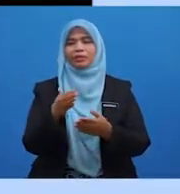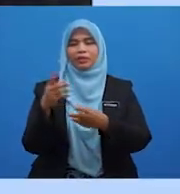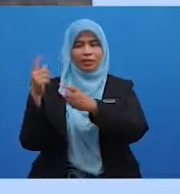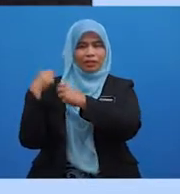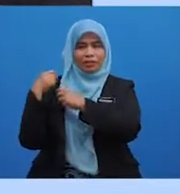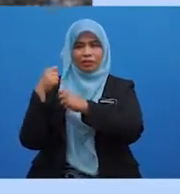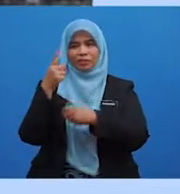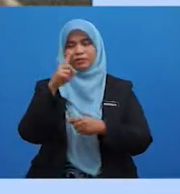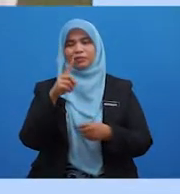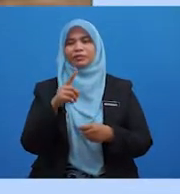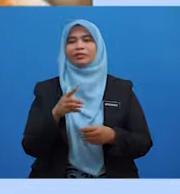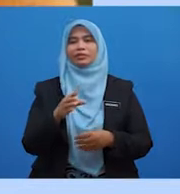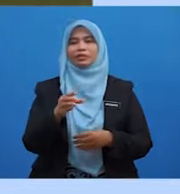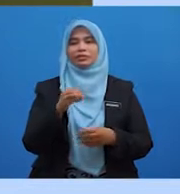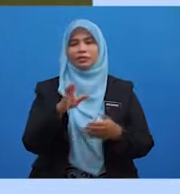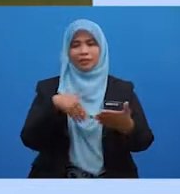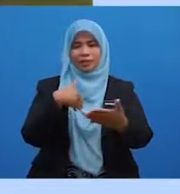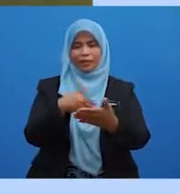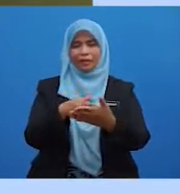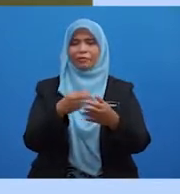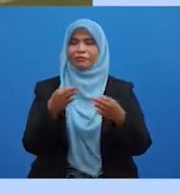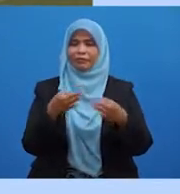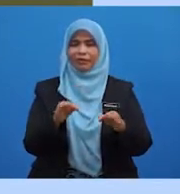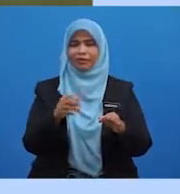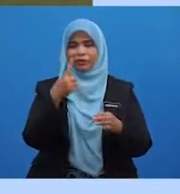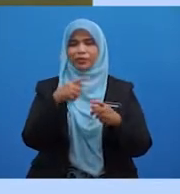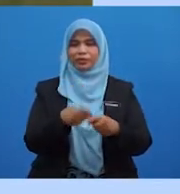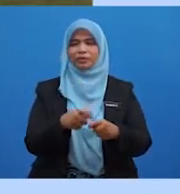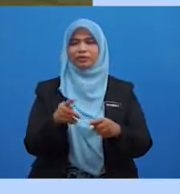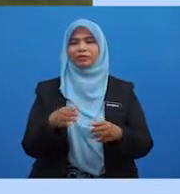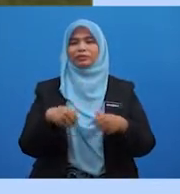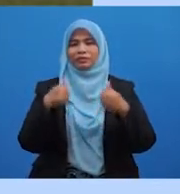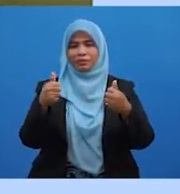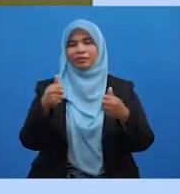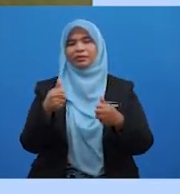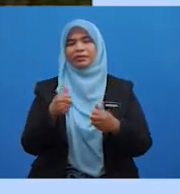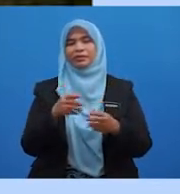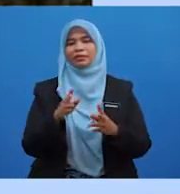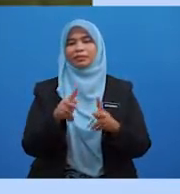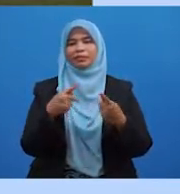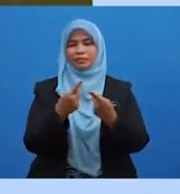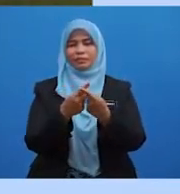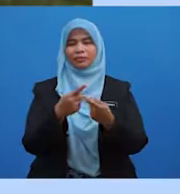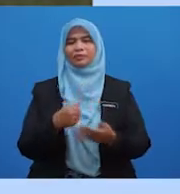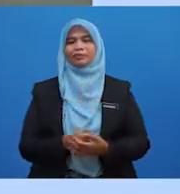tanggungjawab mengambil sepakan percuma yang akan menentukan kemenangan pasukan anda.